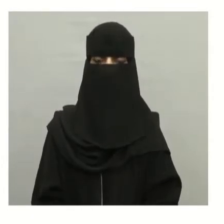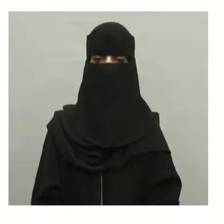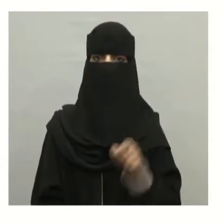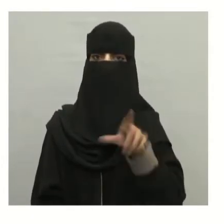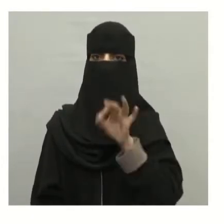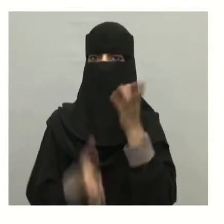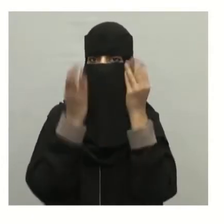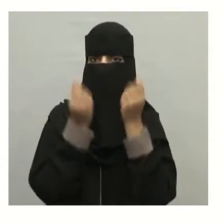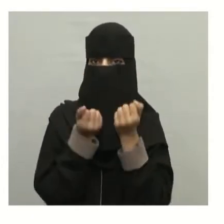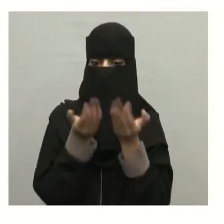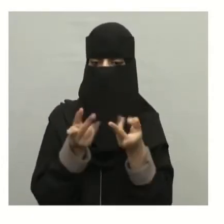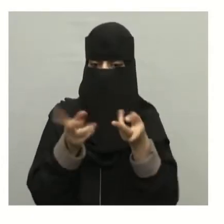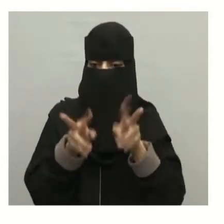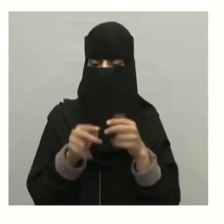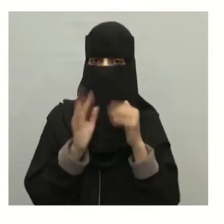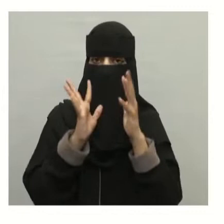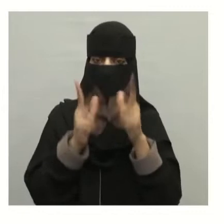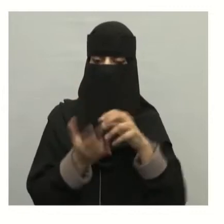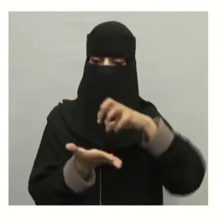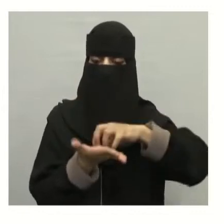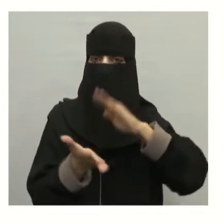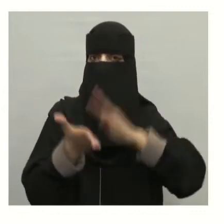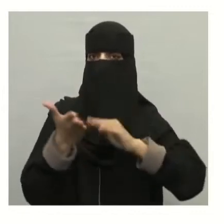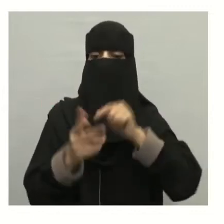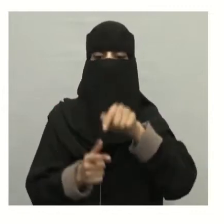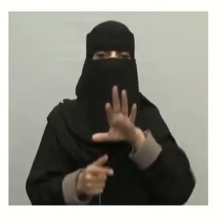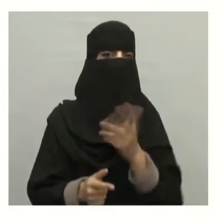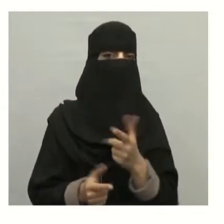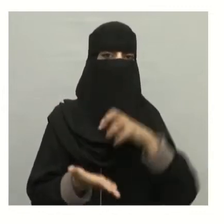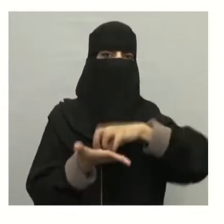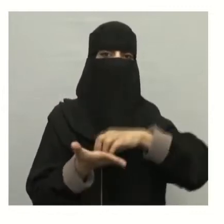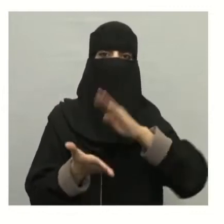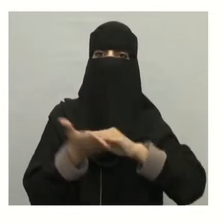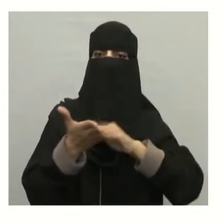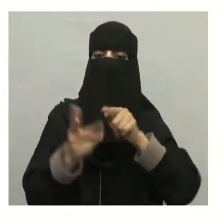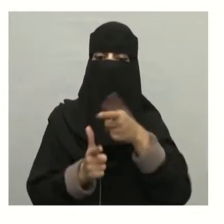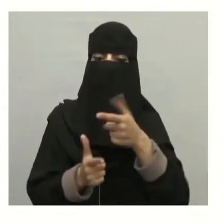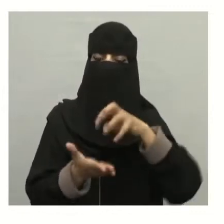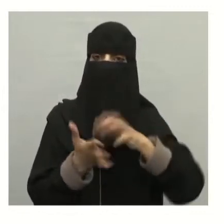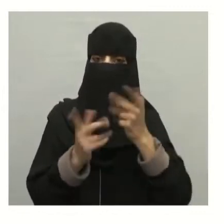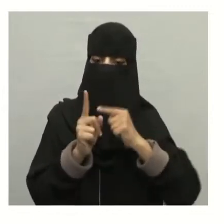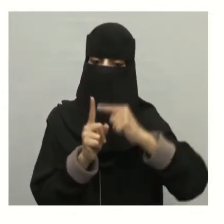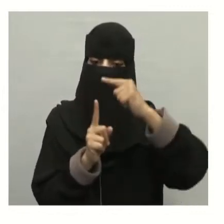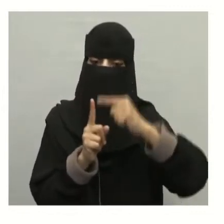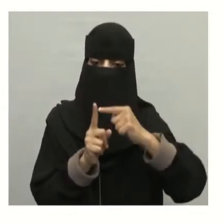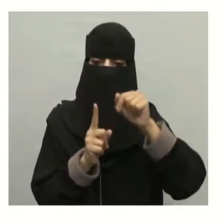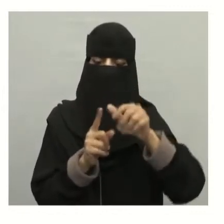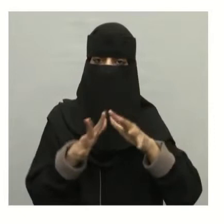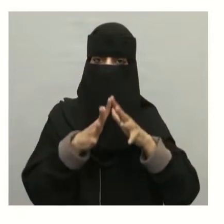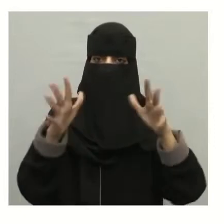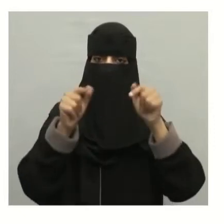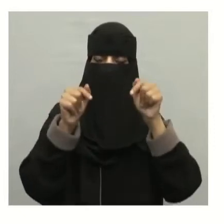هناك معلومة إثرائية ذكرنا منطقة الخطر. ما هي منطقة الخطر؟ هي درجة الحرارة